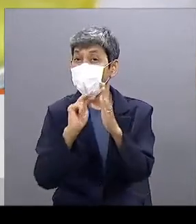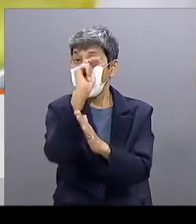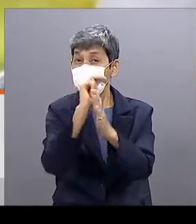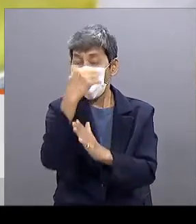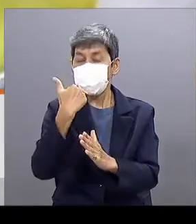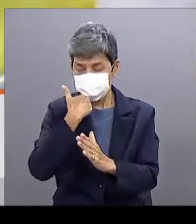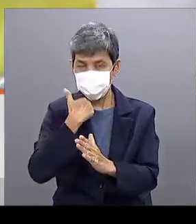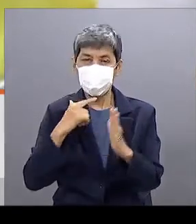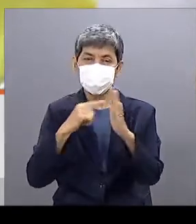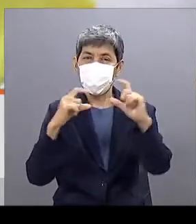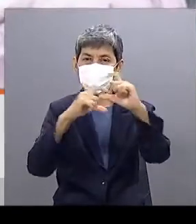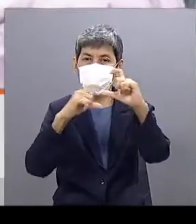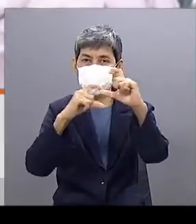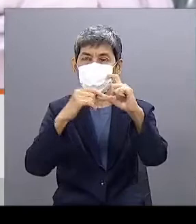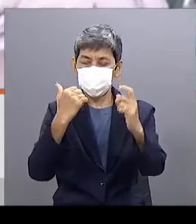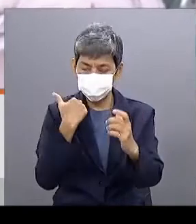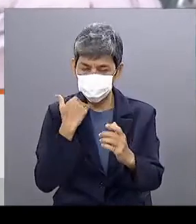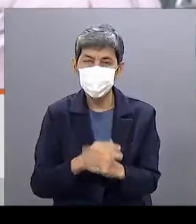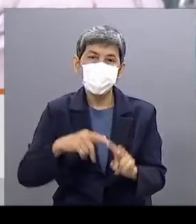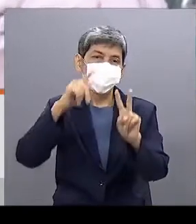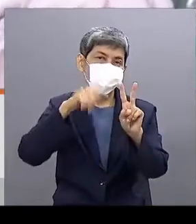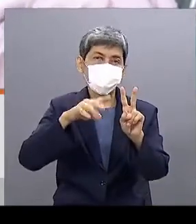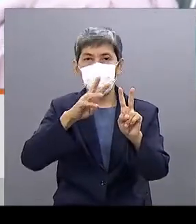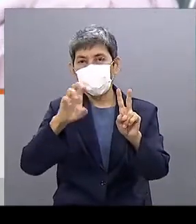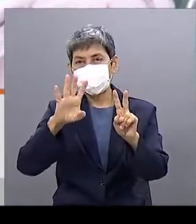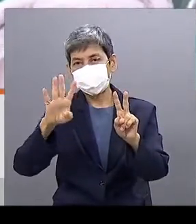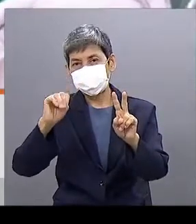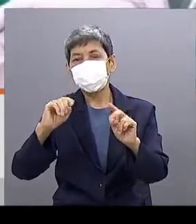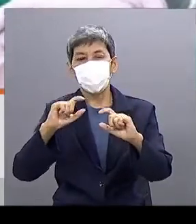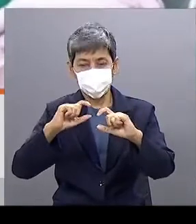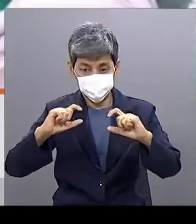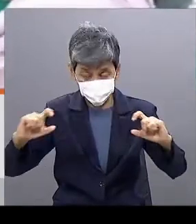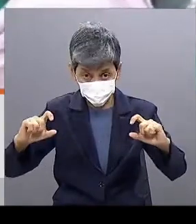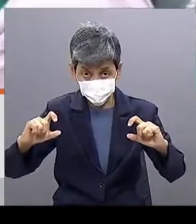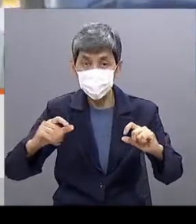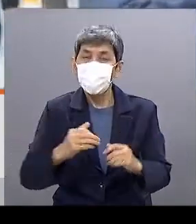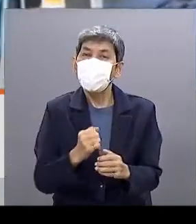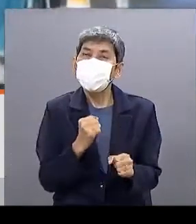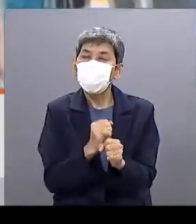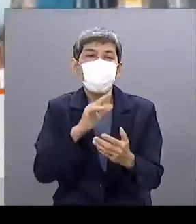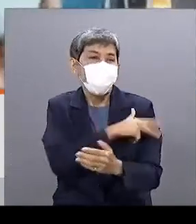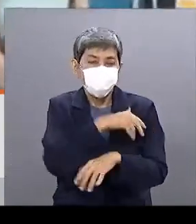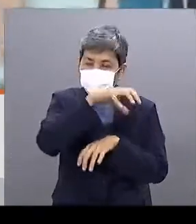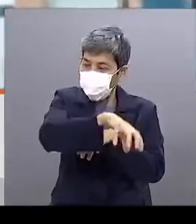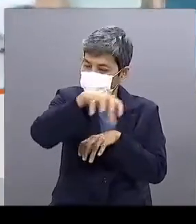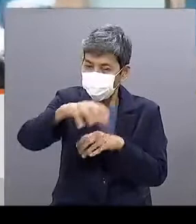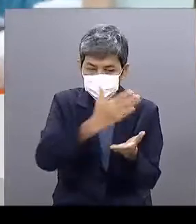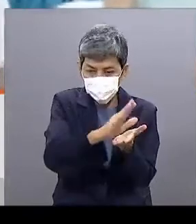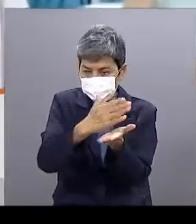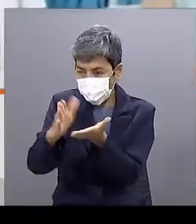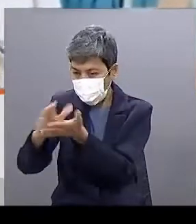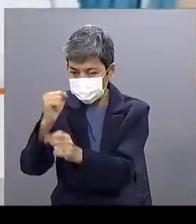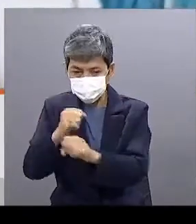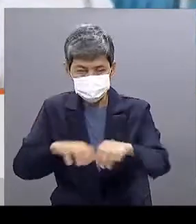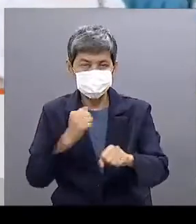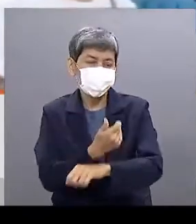วัคซีนไฟเซอร์มาทั้งหมด2640 doseแบ่งให้แต่ละโรงพยาบาลของจังหวัดน่านดำเนินการฉีดให้กับ